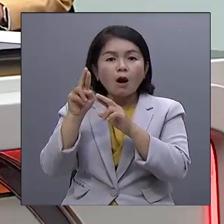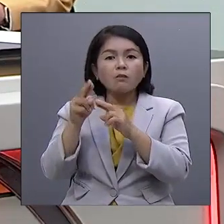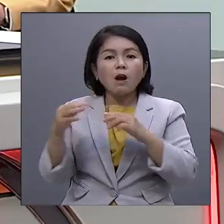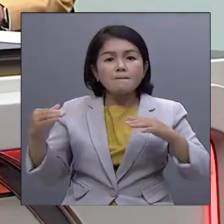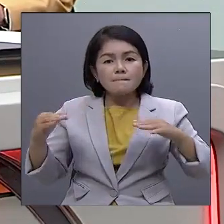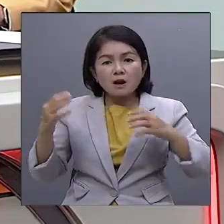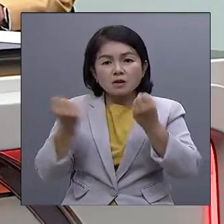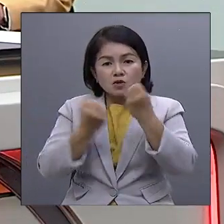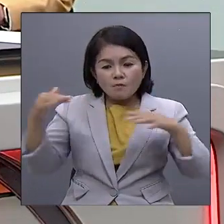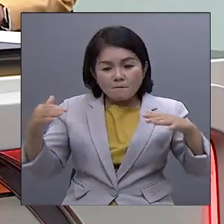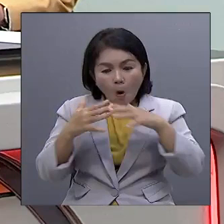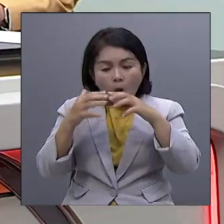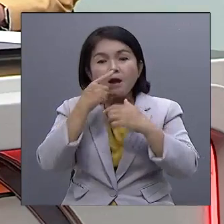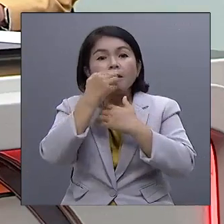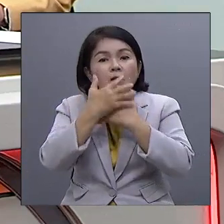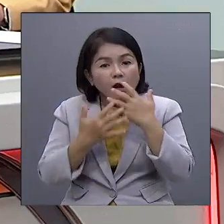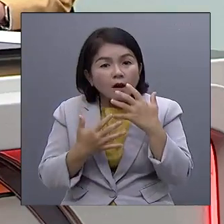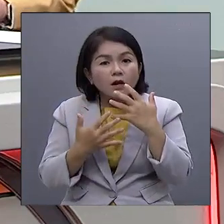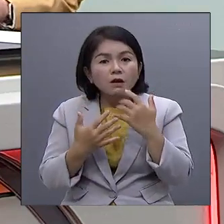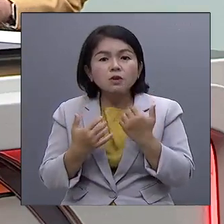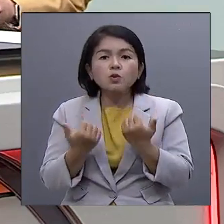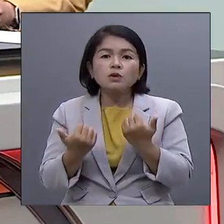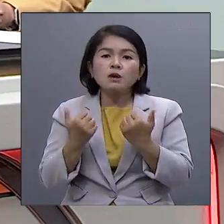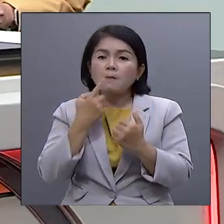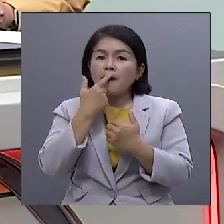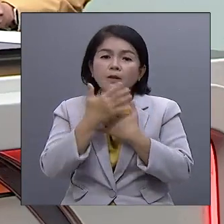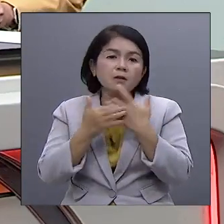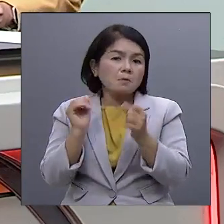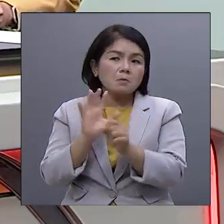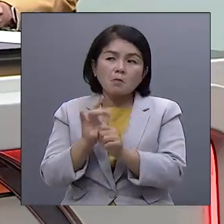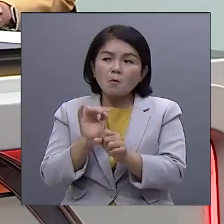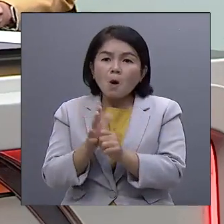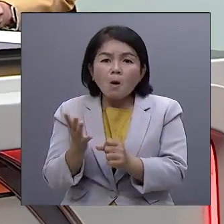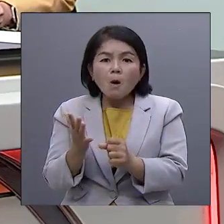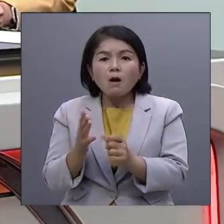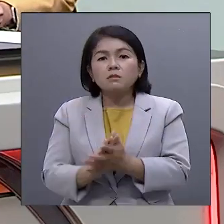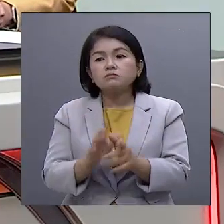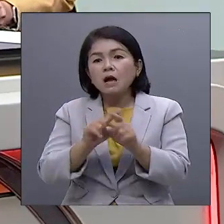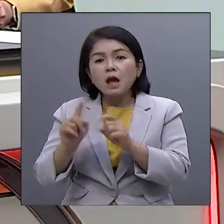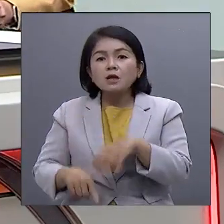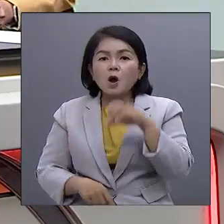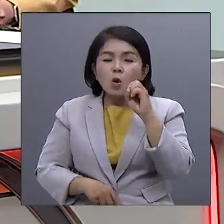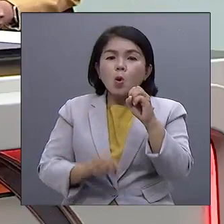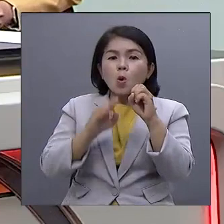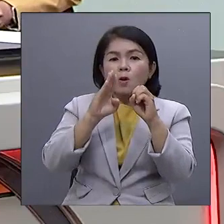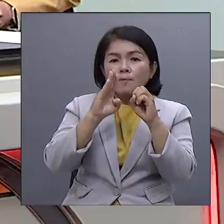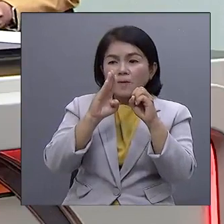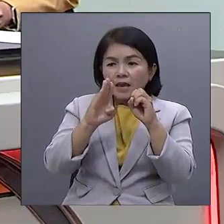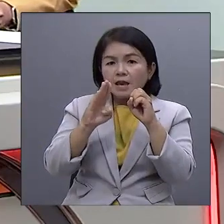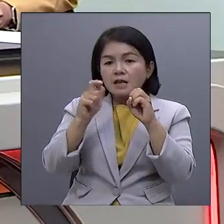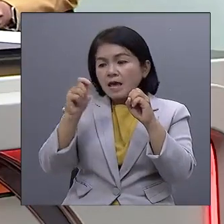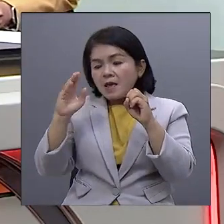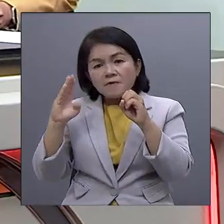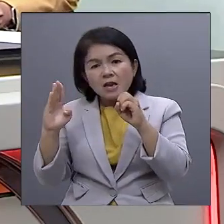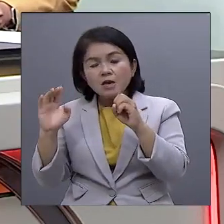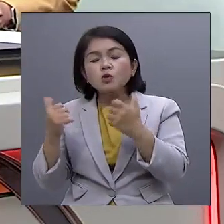เลือดจำเป็นต้องใช้แต่ตอนนี้ค่ะปรากฏว่าเลือดค่อนข้างขาดแคลนอยู่แทบทุกกลุ่มเลยนะคะโรงพยาบาลพยายามที่จะสำร